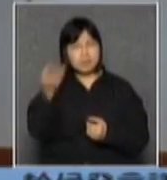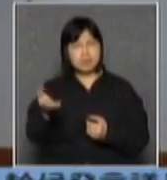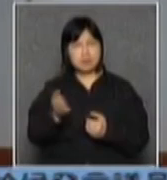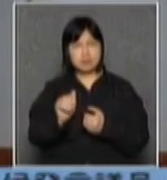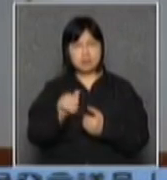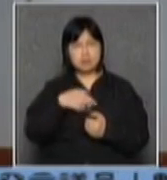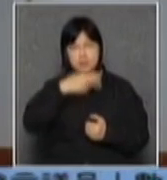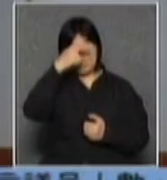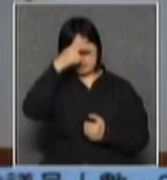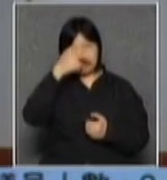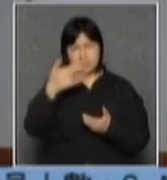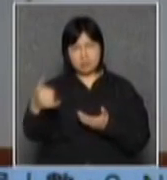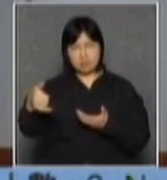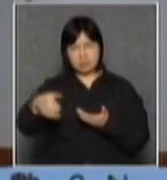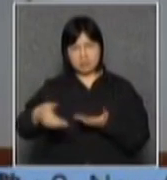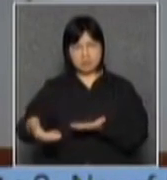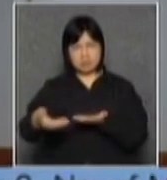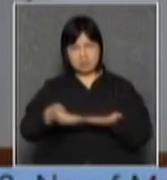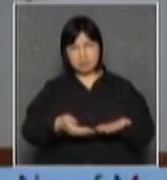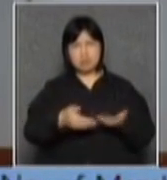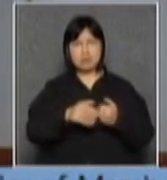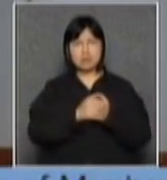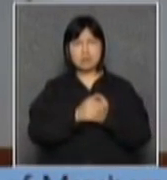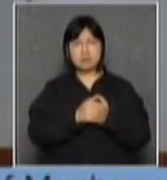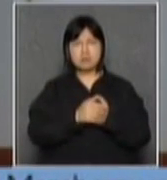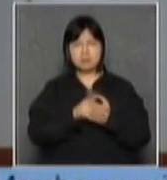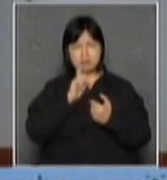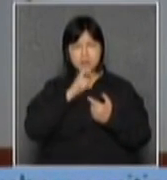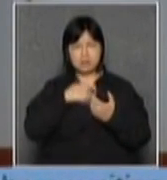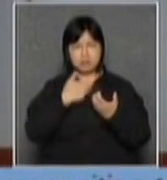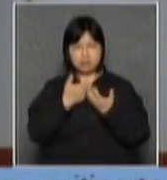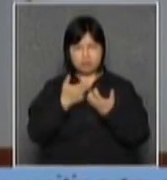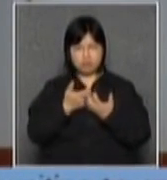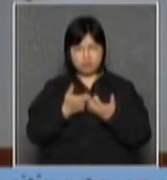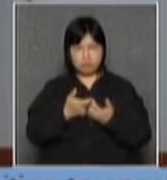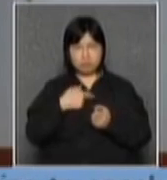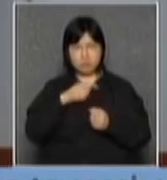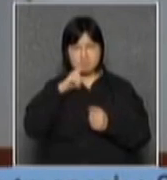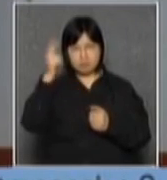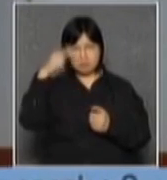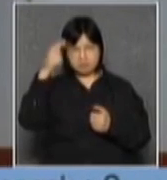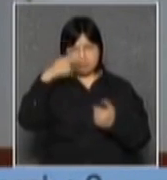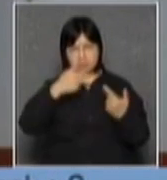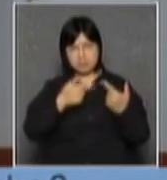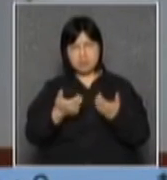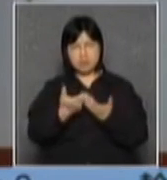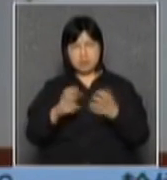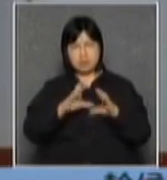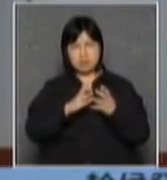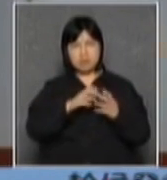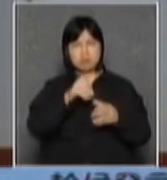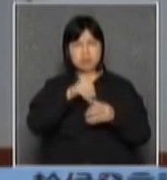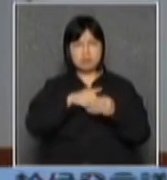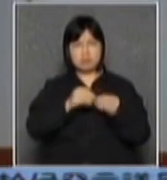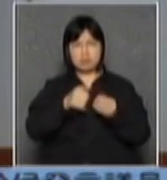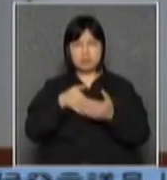府攞嚟嘅財嘅案係直數嘅，即係話我哋行之有效嘅分組點票抵擋制抵